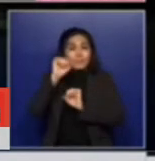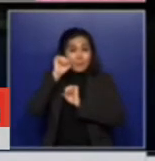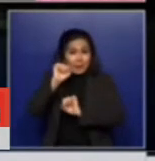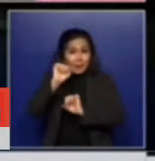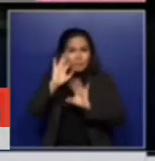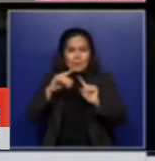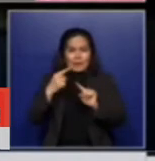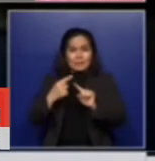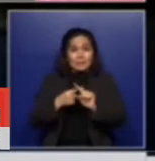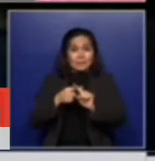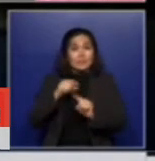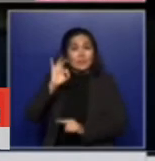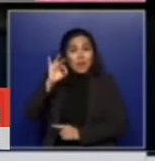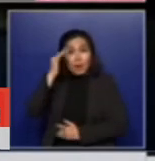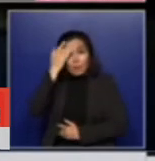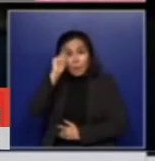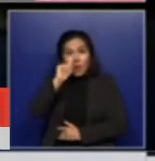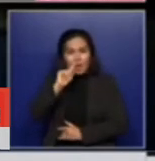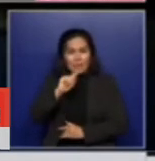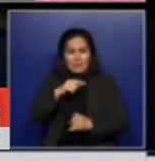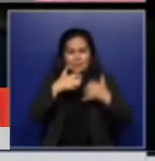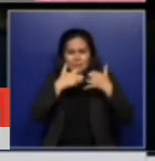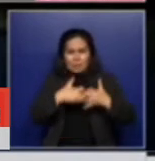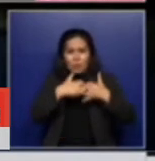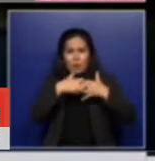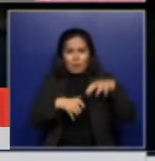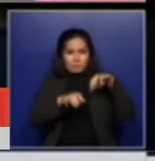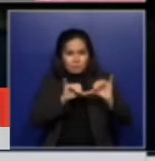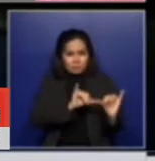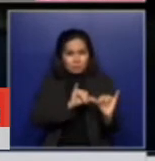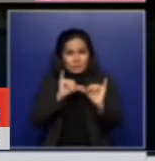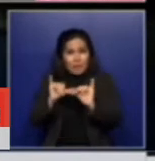นเนี่ยเพื่อที่เขาจะย้ายฐานการผลิตไปที่ประเ